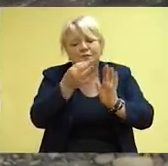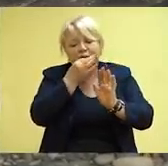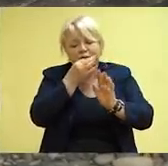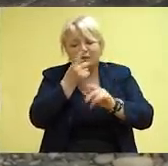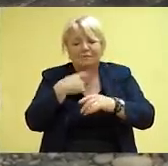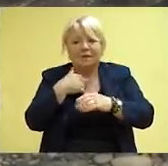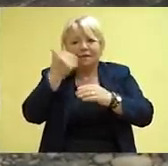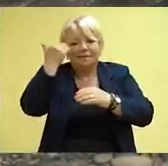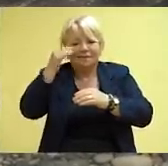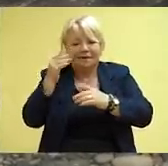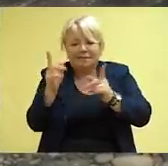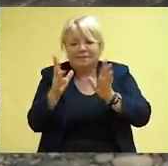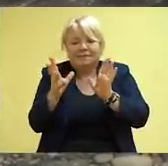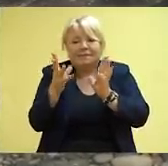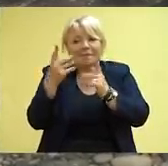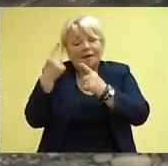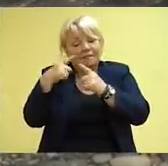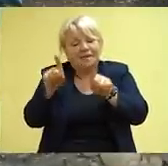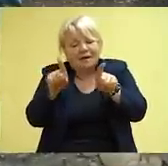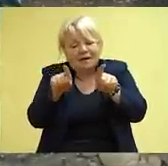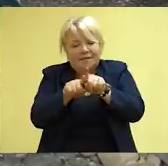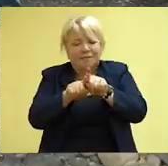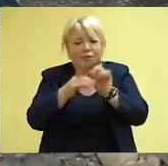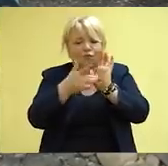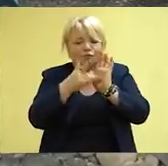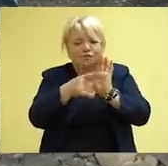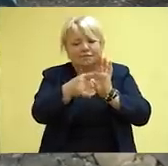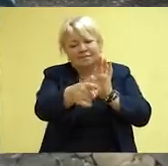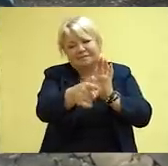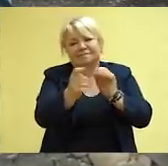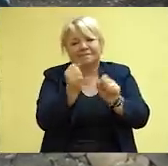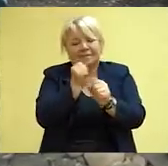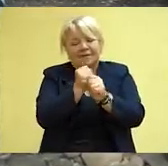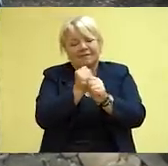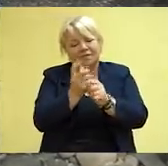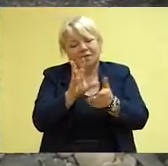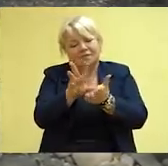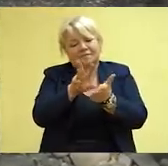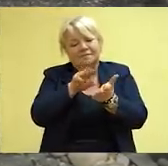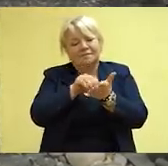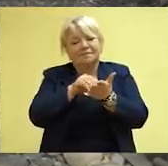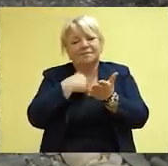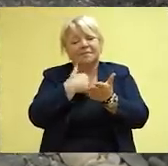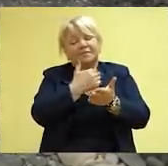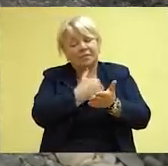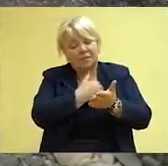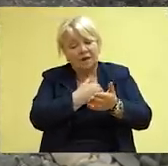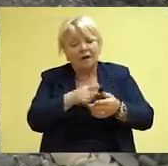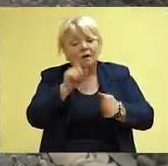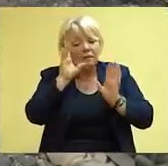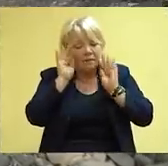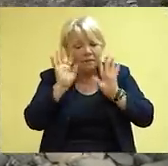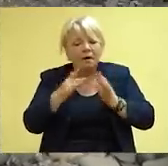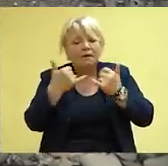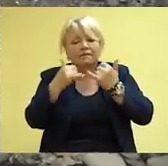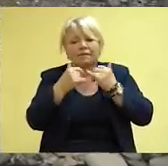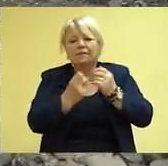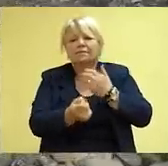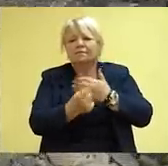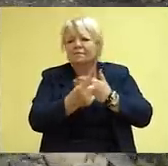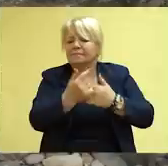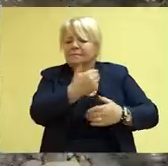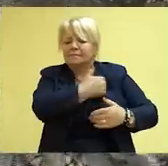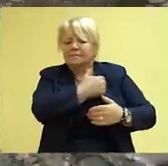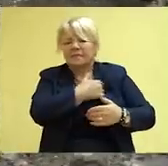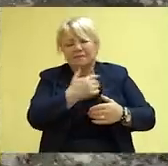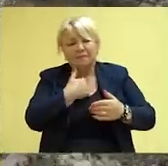მომიწია გასხვისებამ და ვერ შეველი. და ეს ფერი ყვითელი რატო ქინოდა ეს ამფერში რო ყოფილიყო რაღაც. პირველი ქში ყვითელი